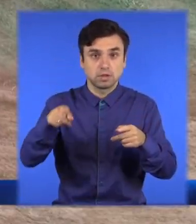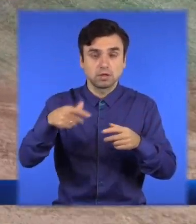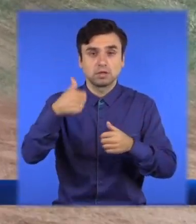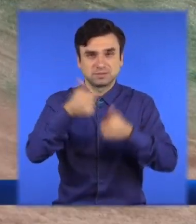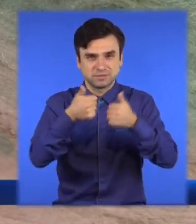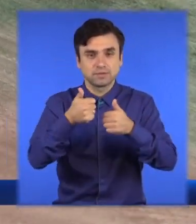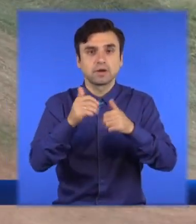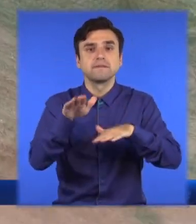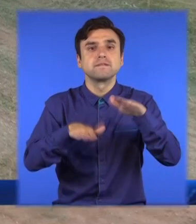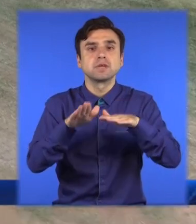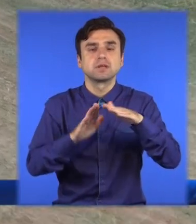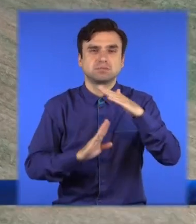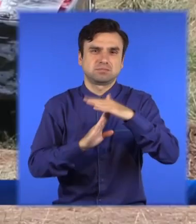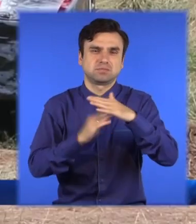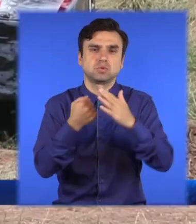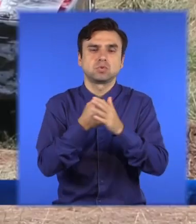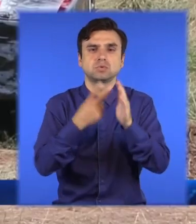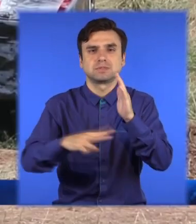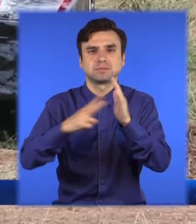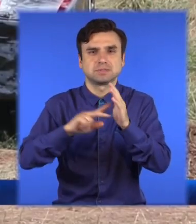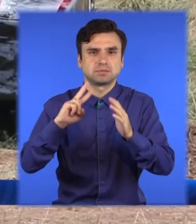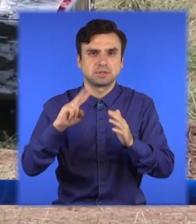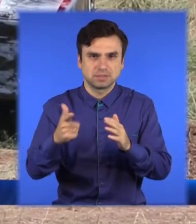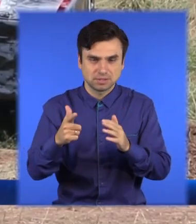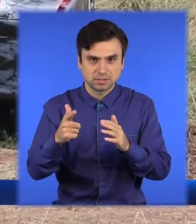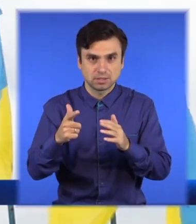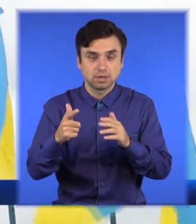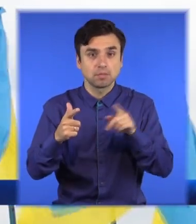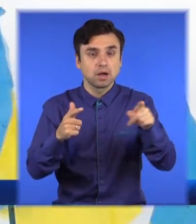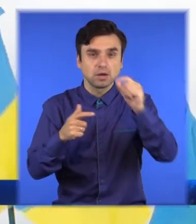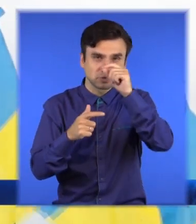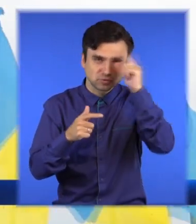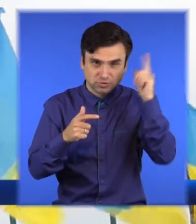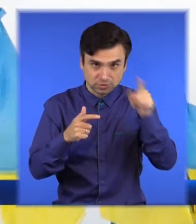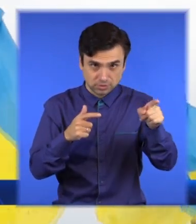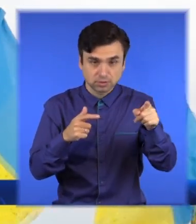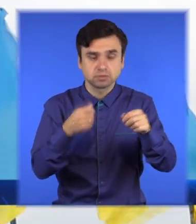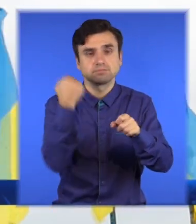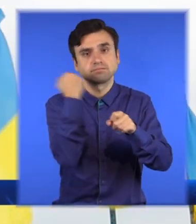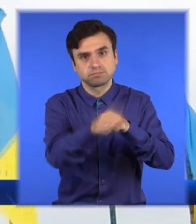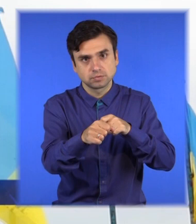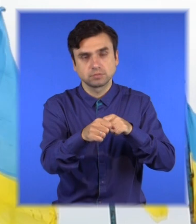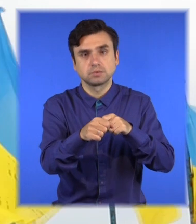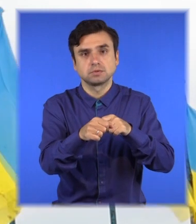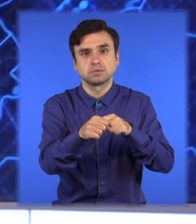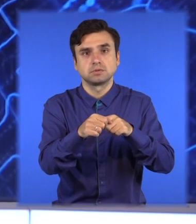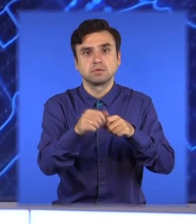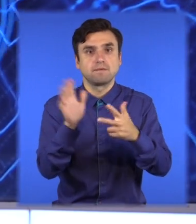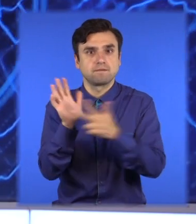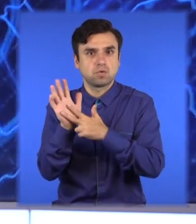на трасу, щоб поборотися за звання кращого. Інна Бугайова, Олег Нікітін, Перший міський.